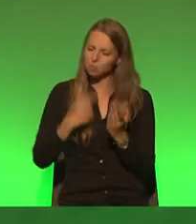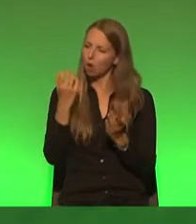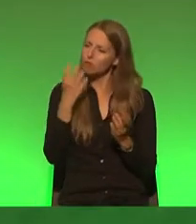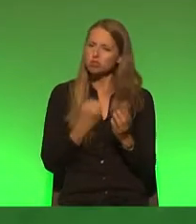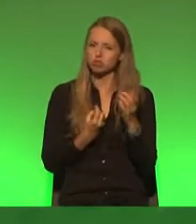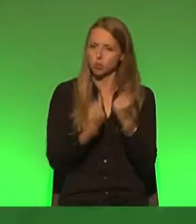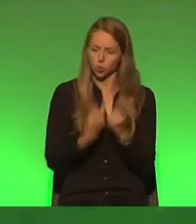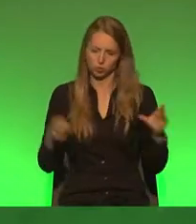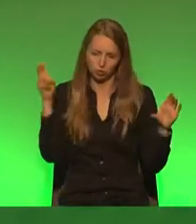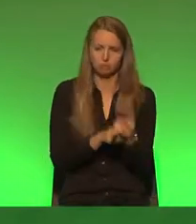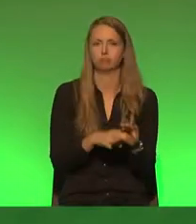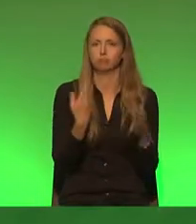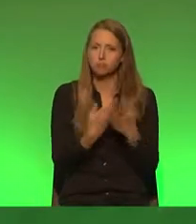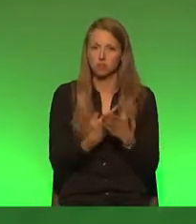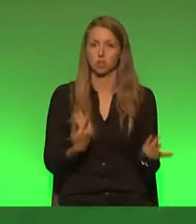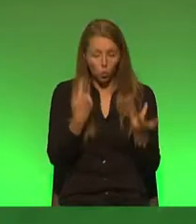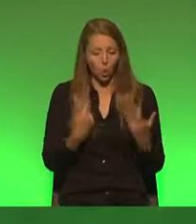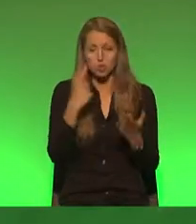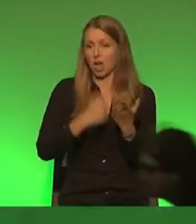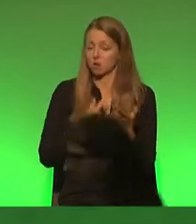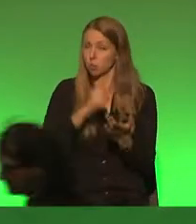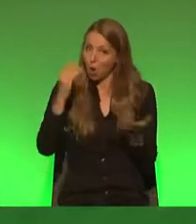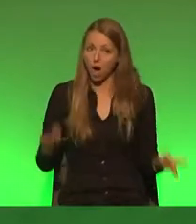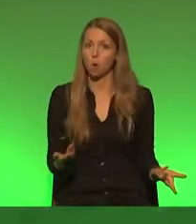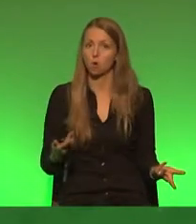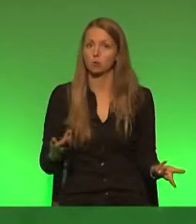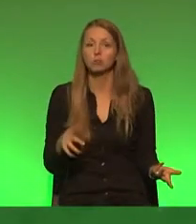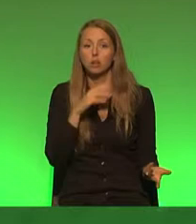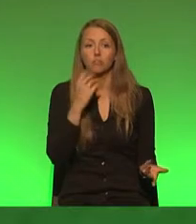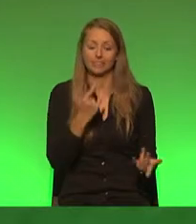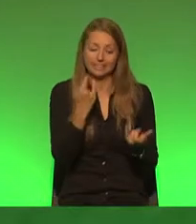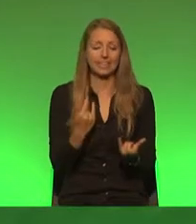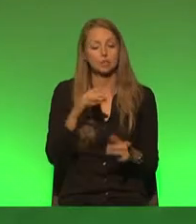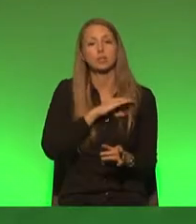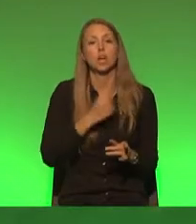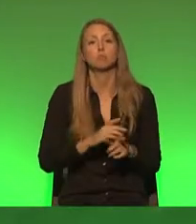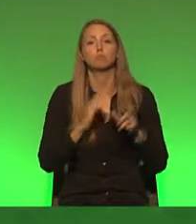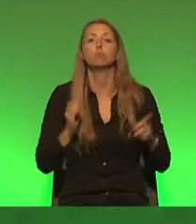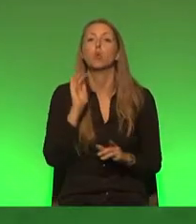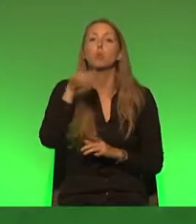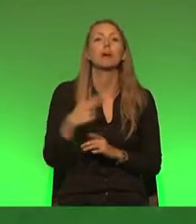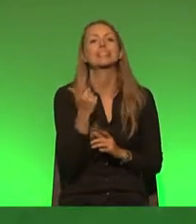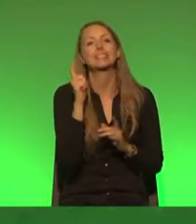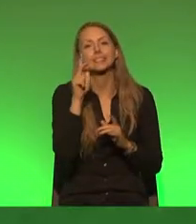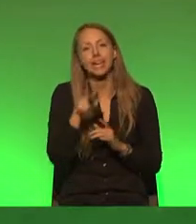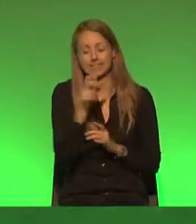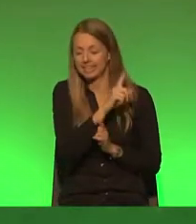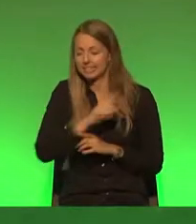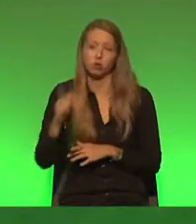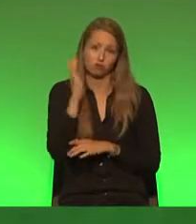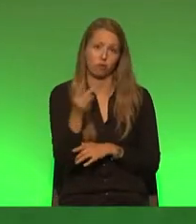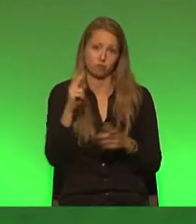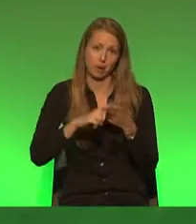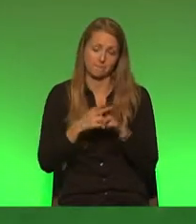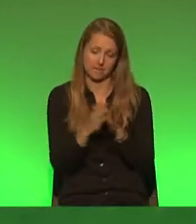immer begeistert. Und dieser Anspruch gilt heute für so viele wie noch nie. Wir sind mittlerweile über 13.500 Mitglieder. Diesem Anspruch